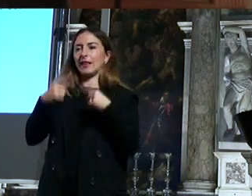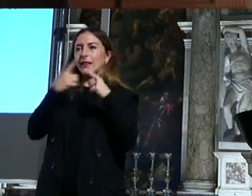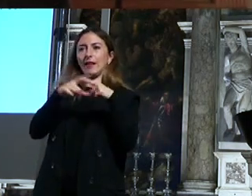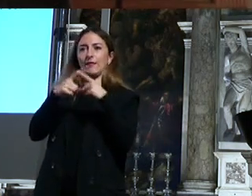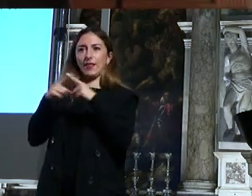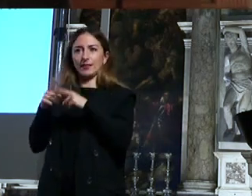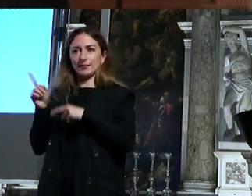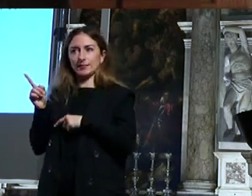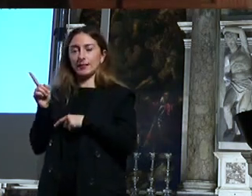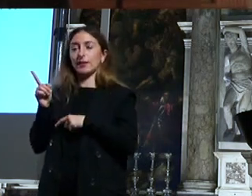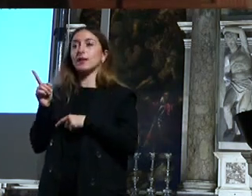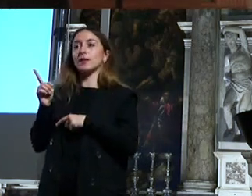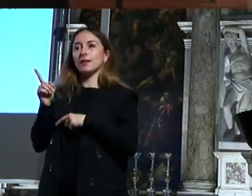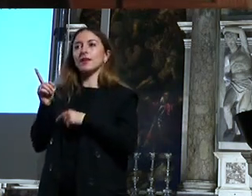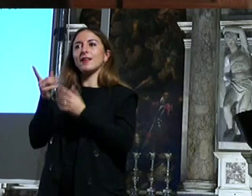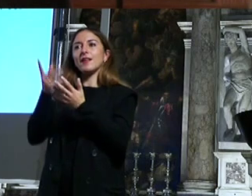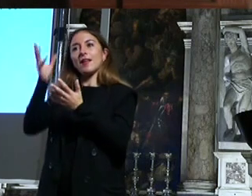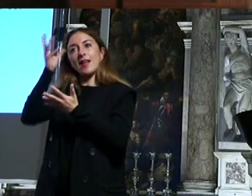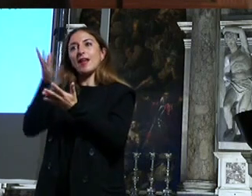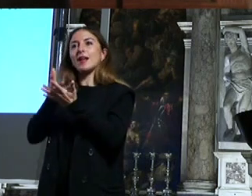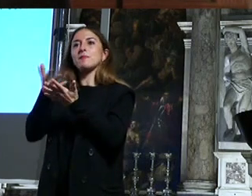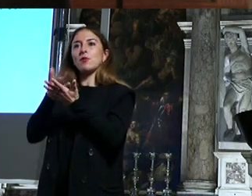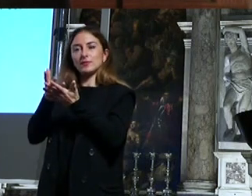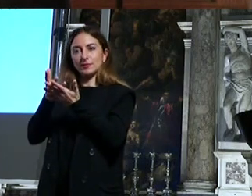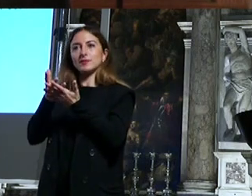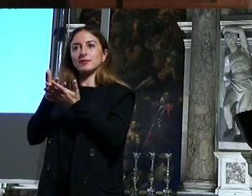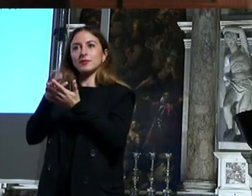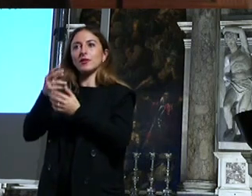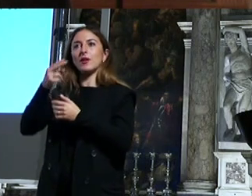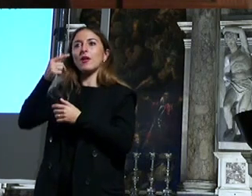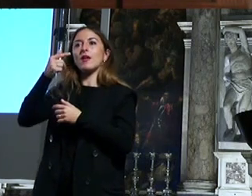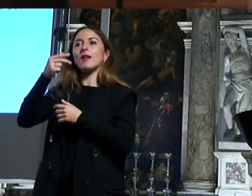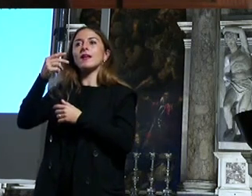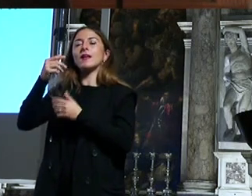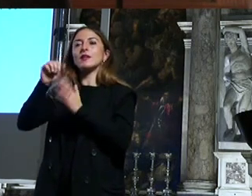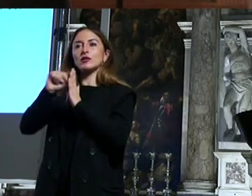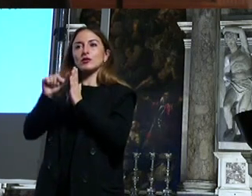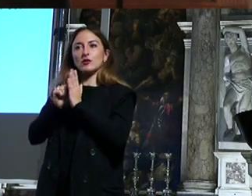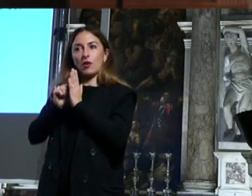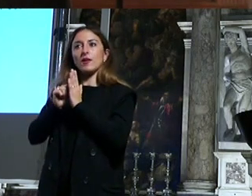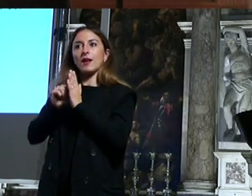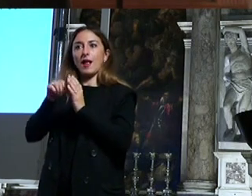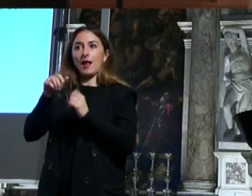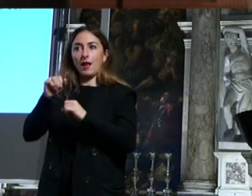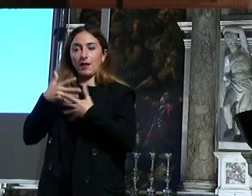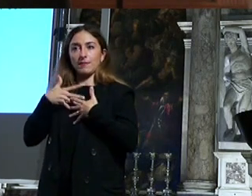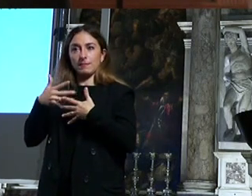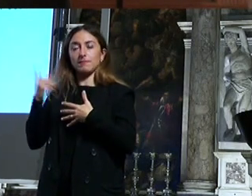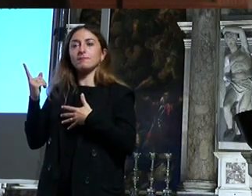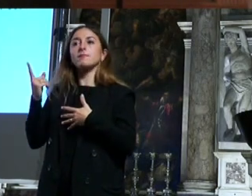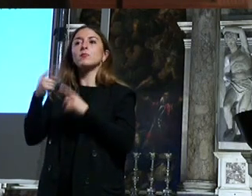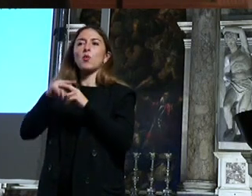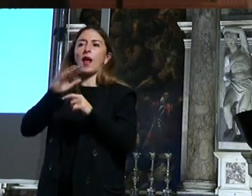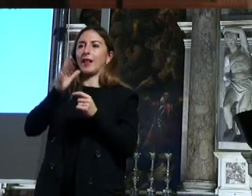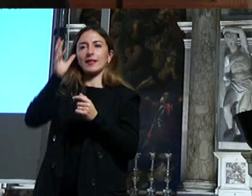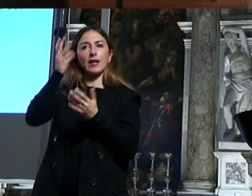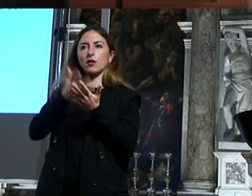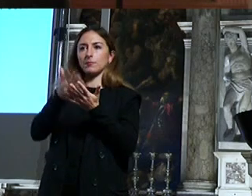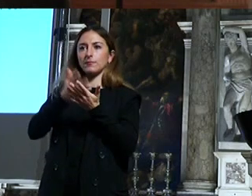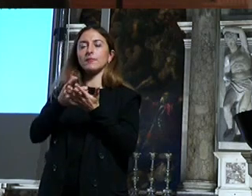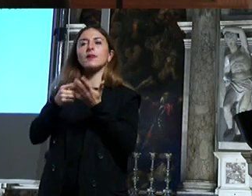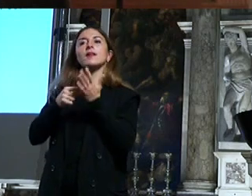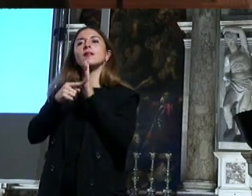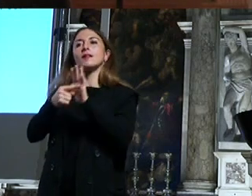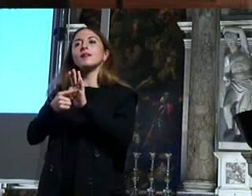suo magistrale romanzo The History of Love e nelle sue altre opere, Nicole ha fornito un ritratto straordinariamente vivo